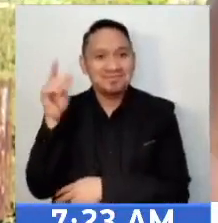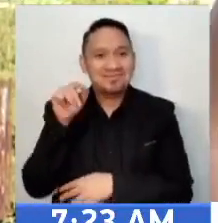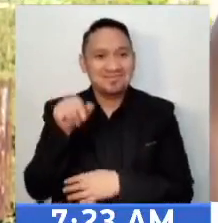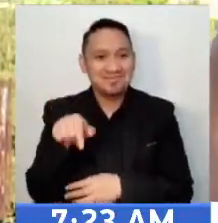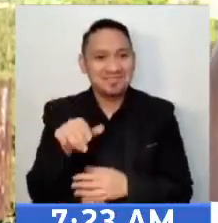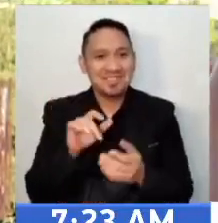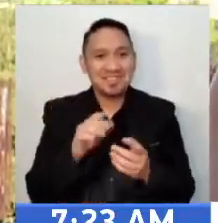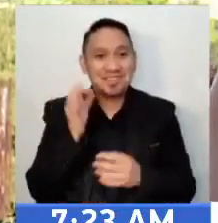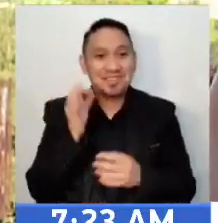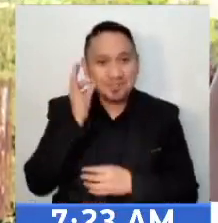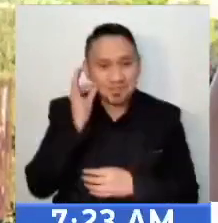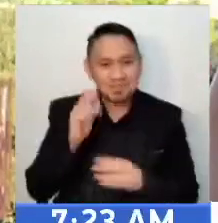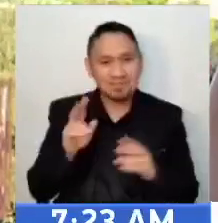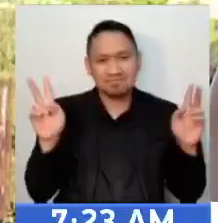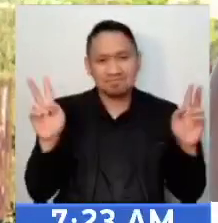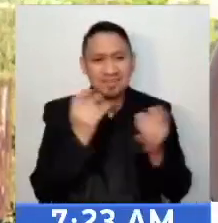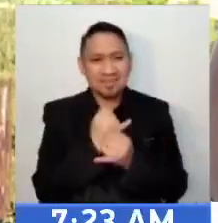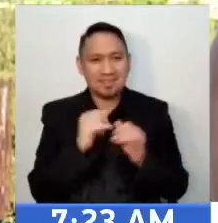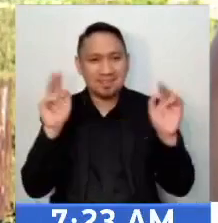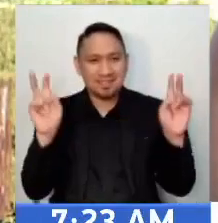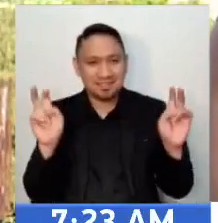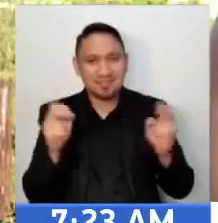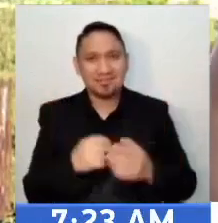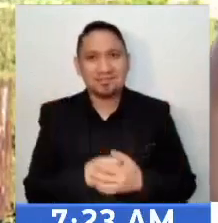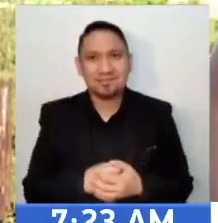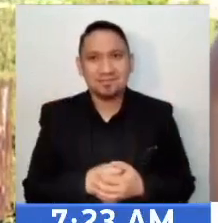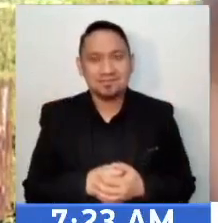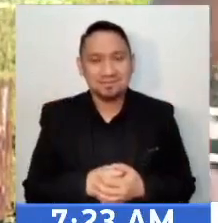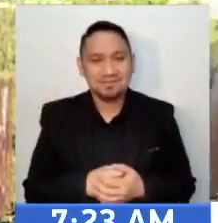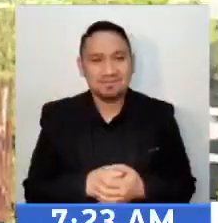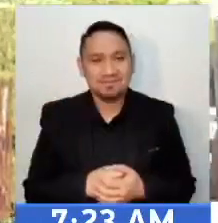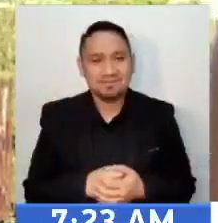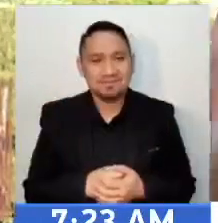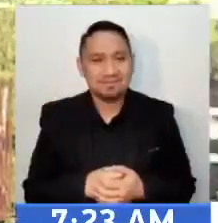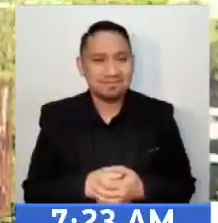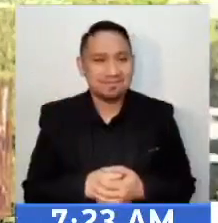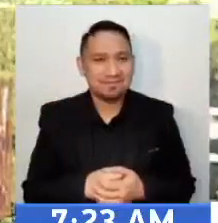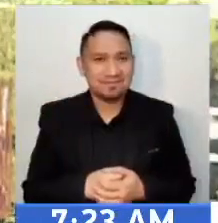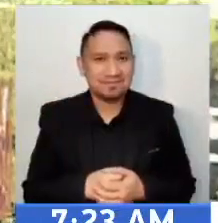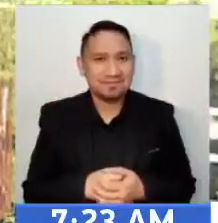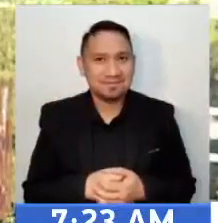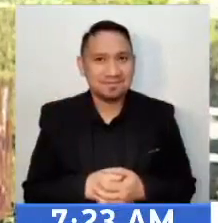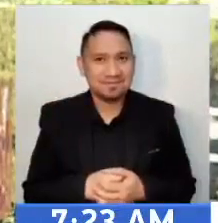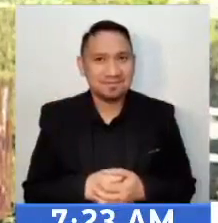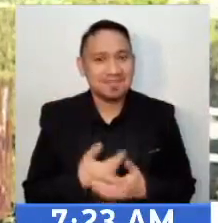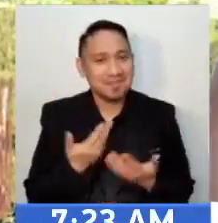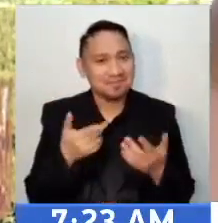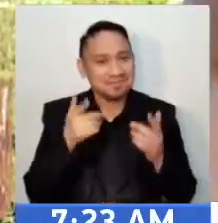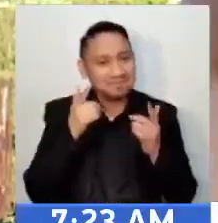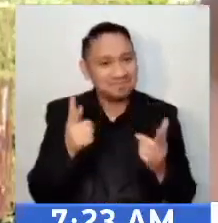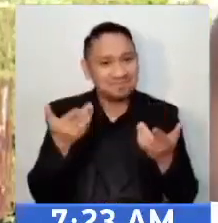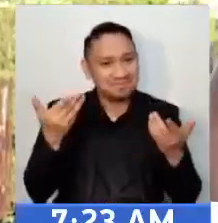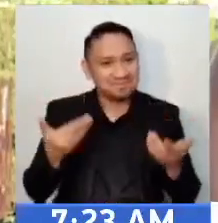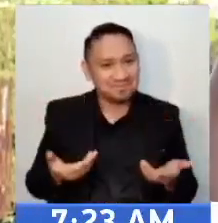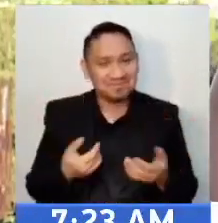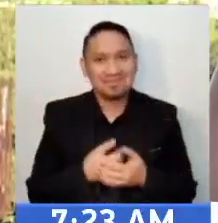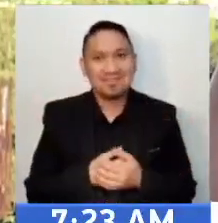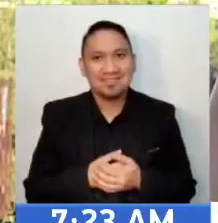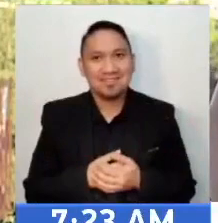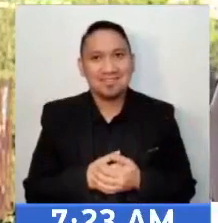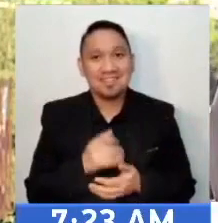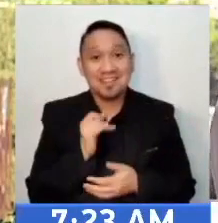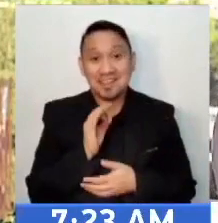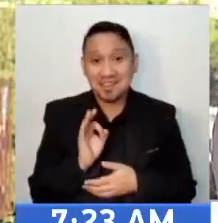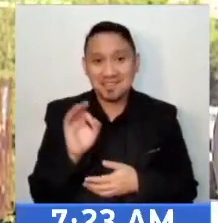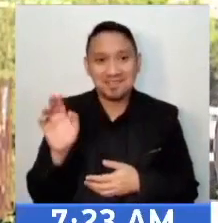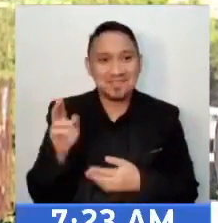Well, look at your daughter. Oh. Matalino rin. Oh, matalino. Totoo yan, Ms. Lynn. Lalo na kung namana ng kids ang talent at